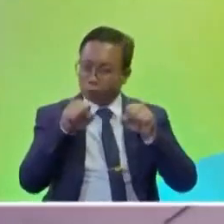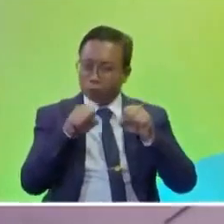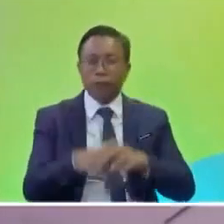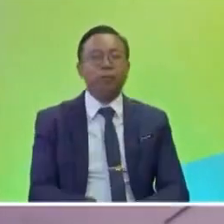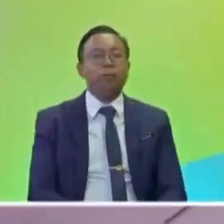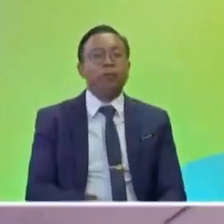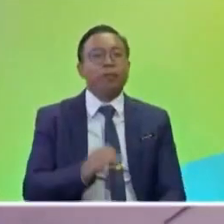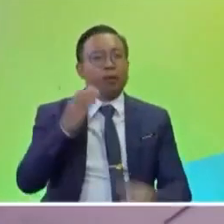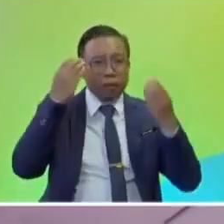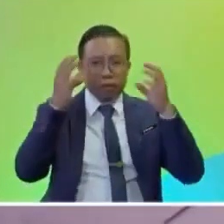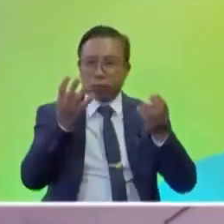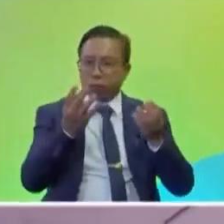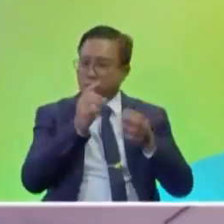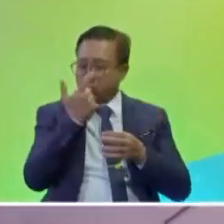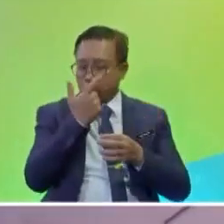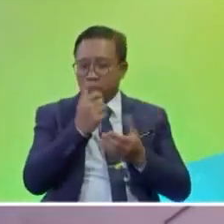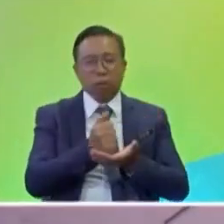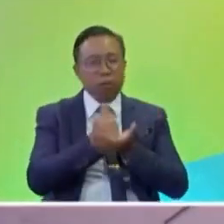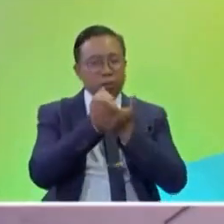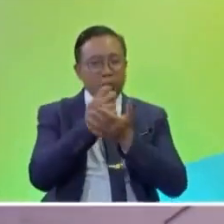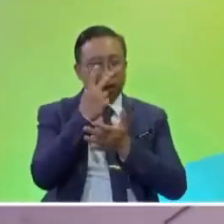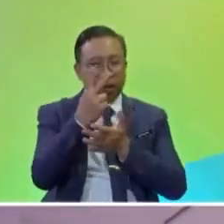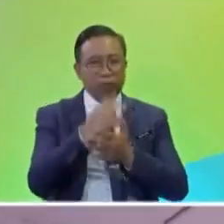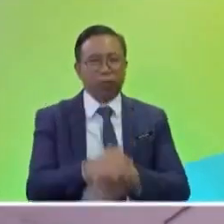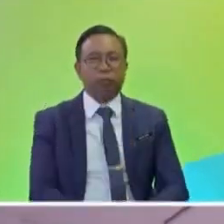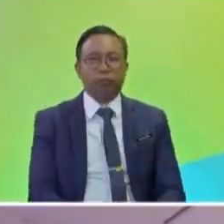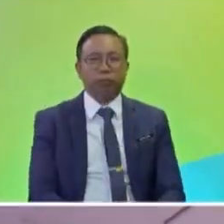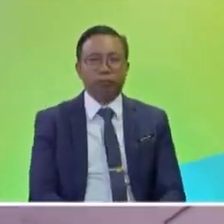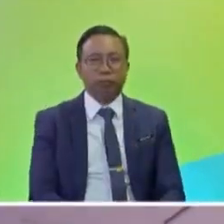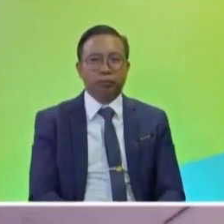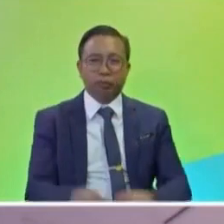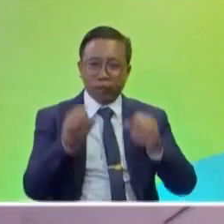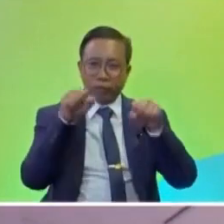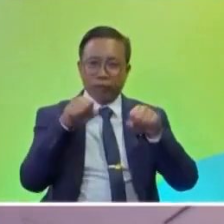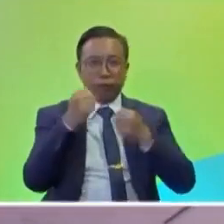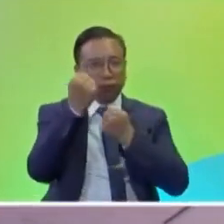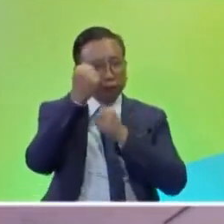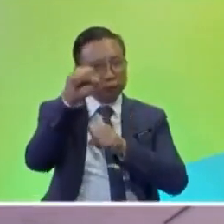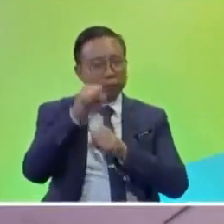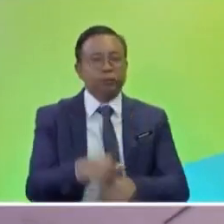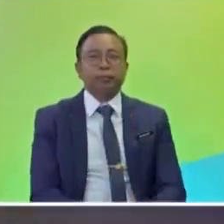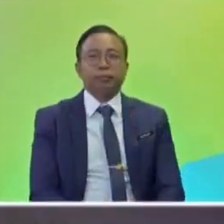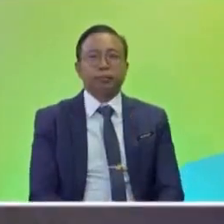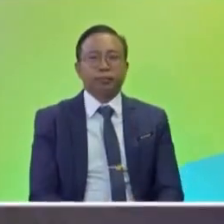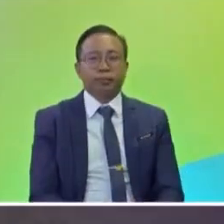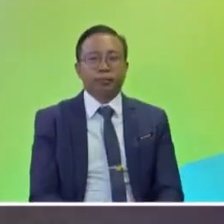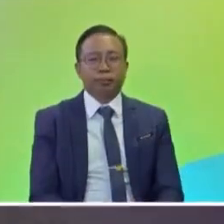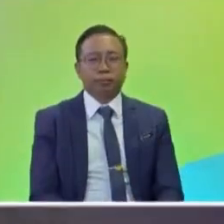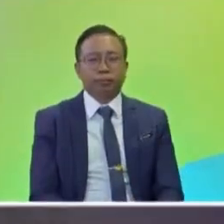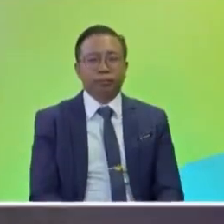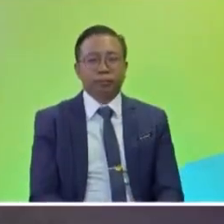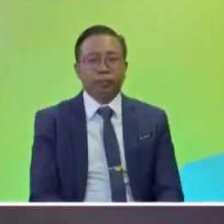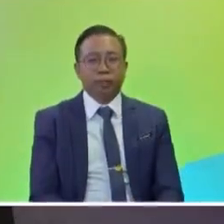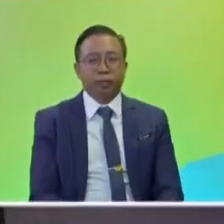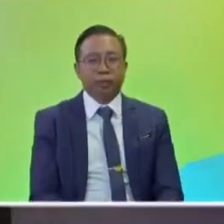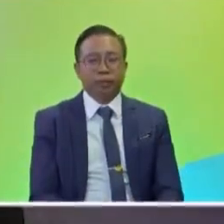bantu. Cikgu diam je dulu. Nanti kita tengok macam mana. Okay. Boleh? Sedia? Sedia? Sedia, cikgu.